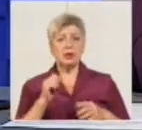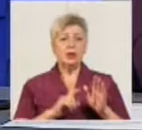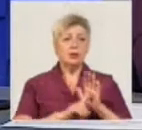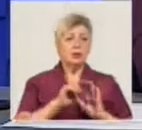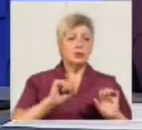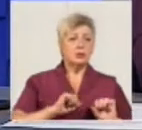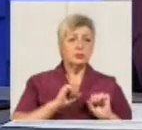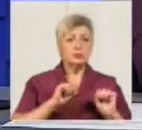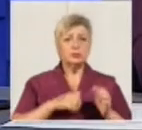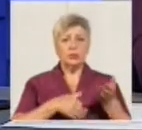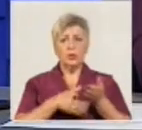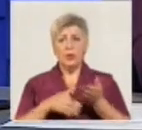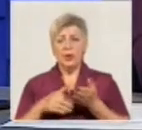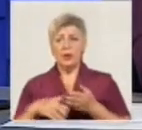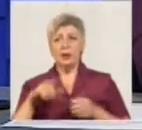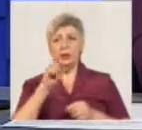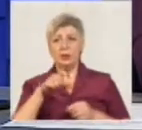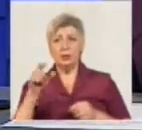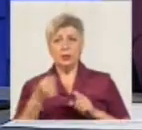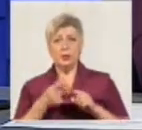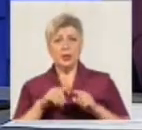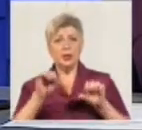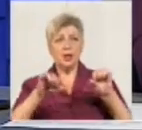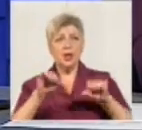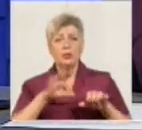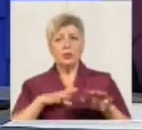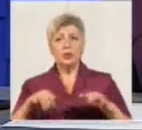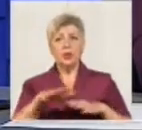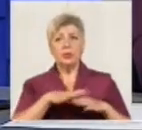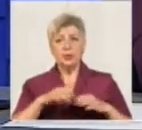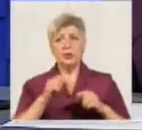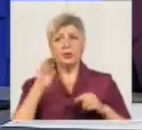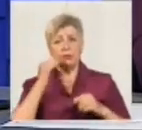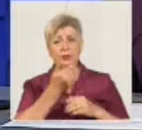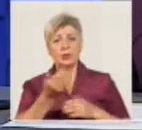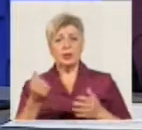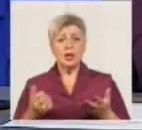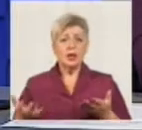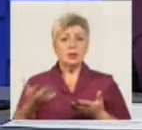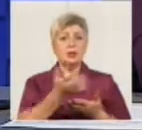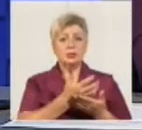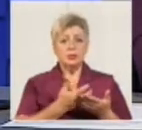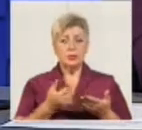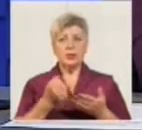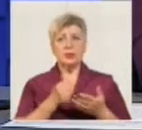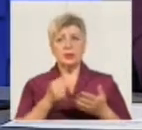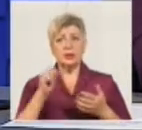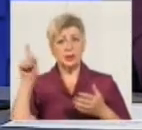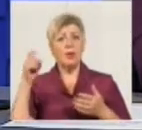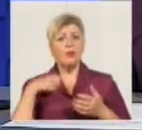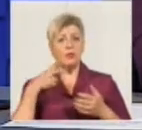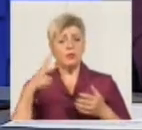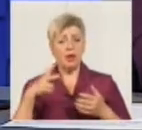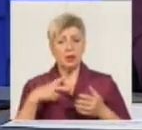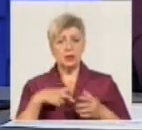були на Майдані. Вони збирали у Франції в вихідні дні, збиралися українці, проходили акції,